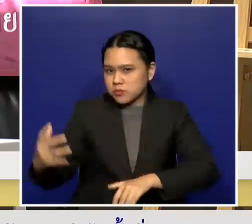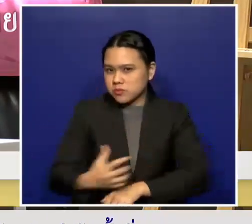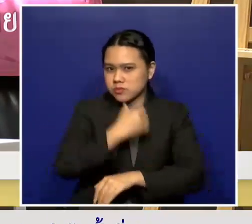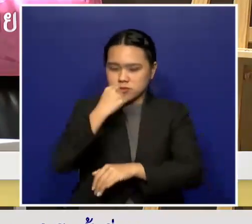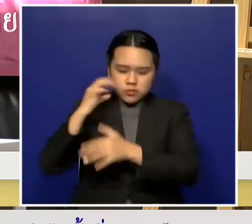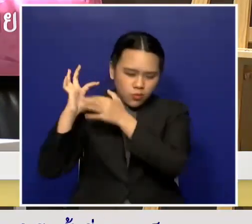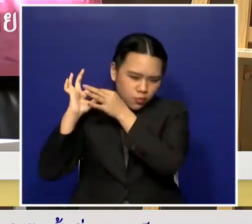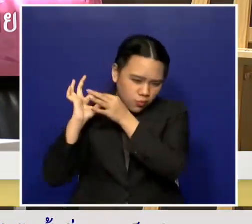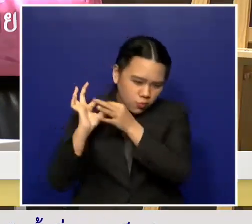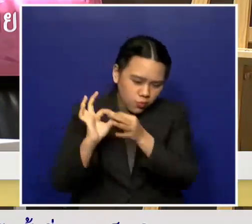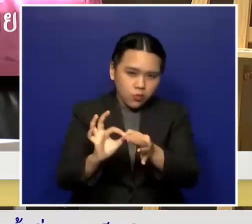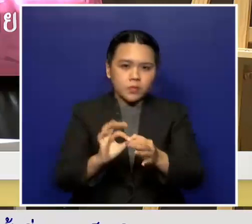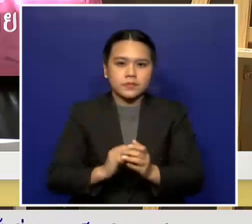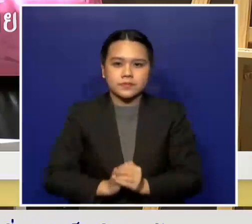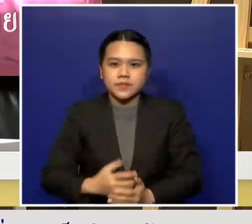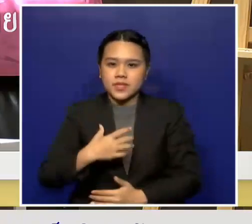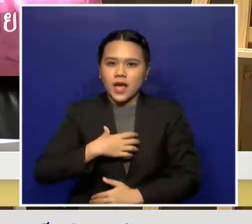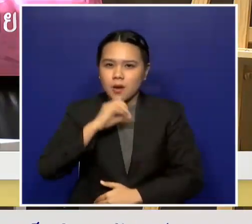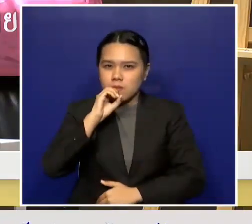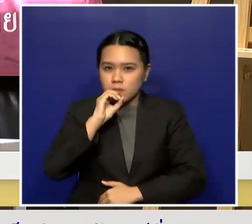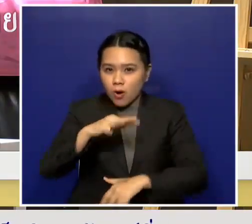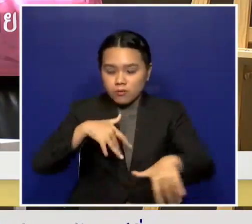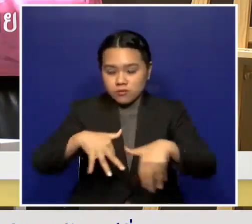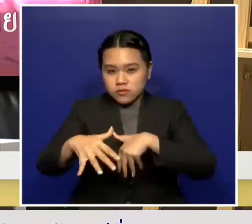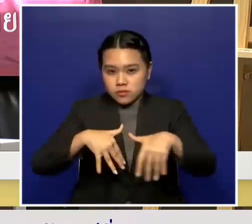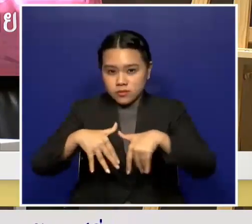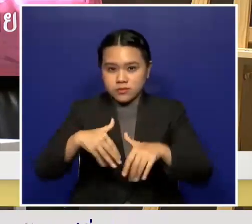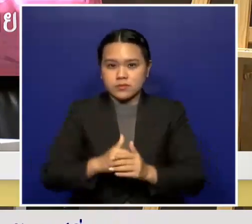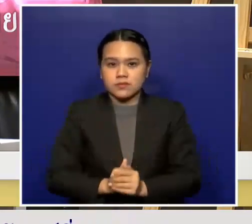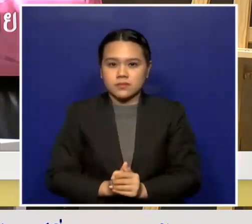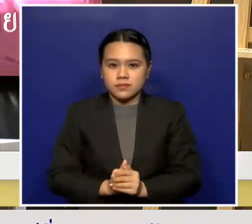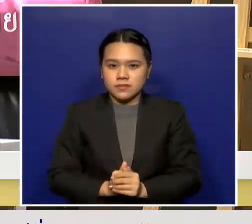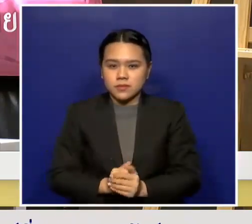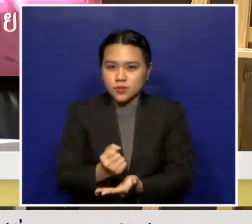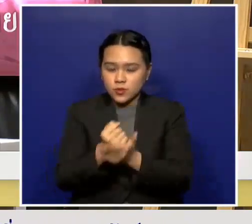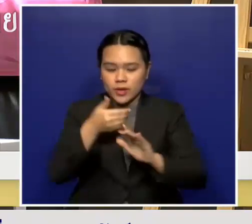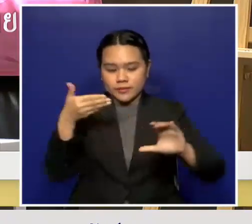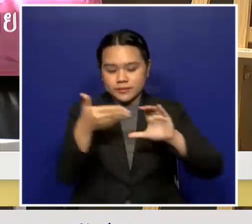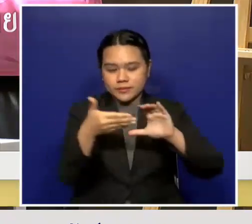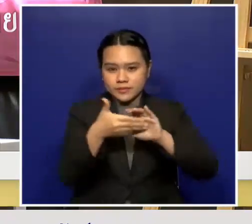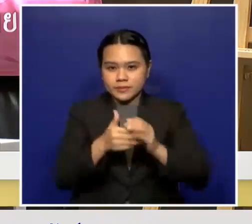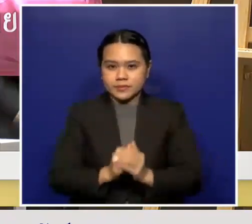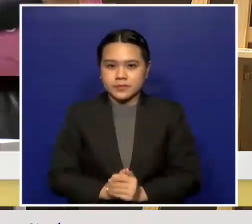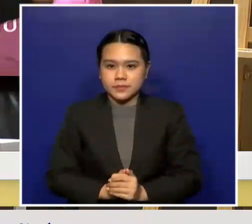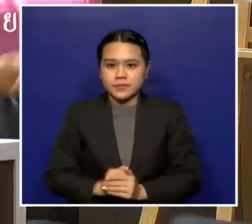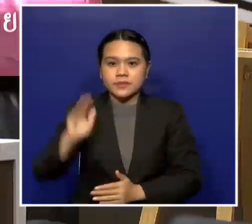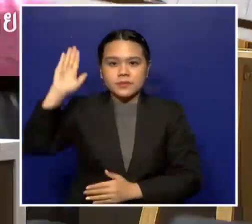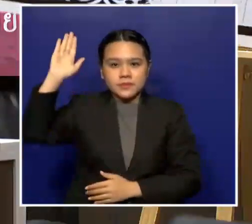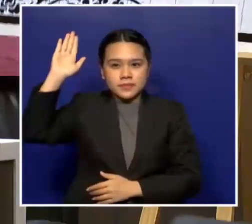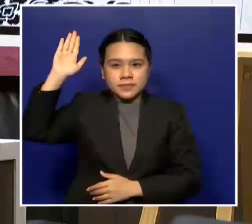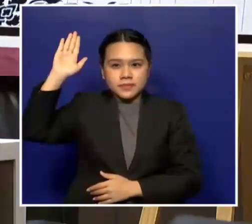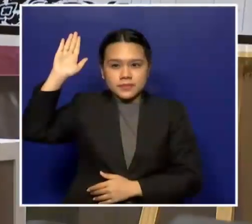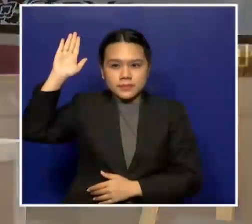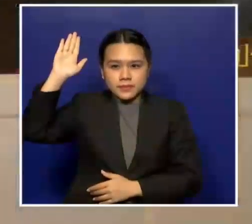คือสิ่งที่ผมอยากจะบอกกับพี่น้องประชาชนขึ้นเลยครับ ประธานครับ ช่วยขึ้นจอด้วยครับ ประธานครับประท้วงครับ